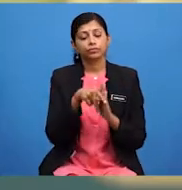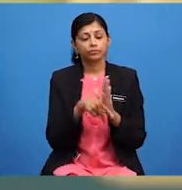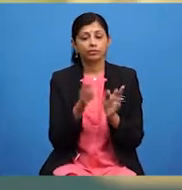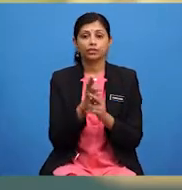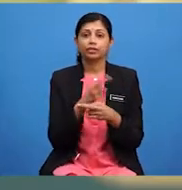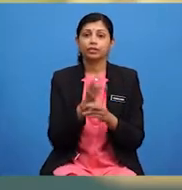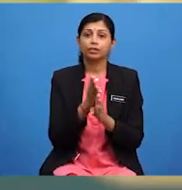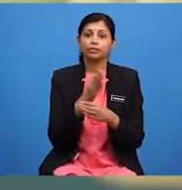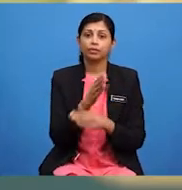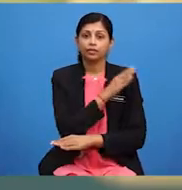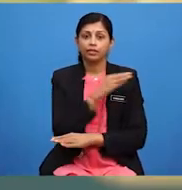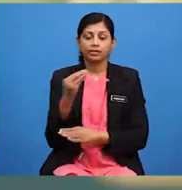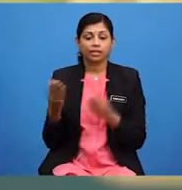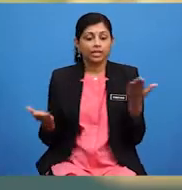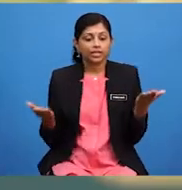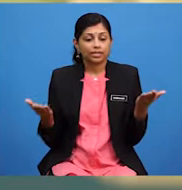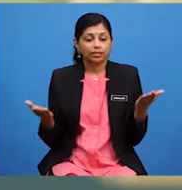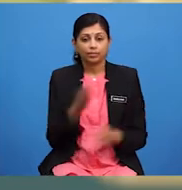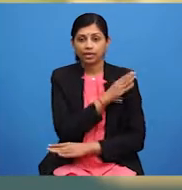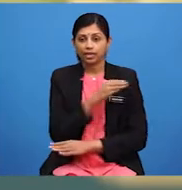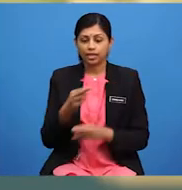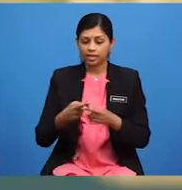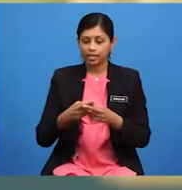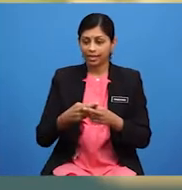iaitu keseimbangan dan keringkasan.